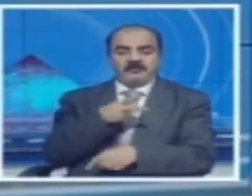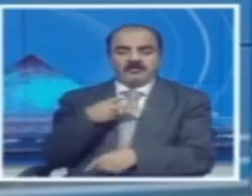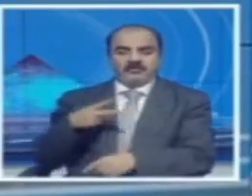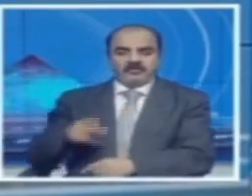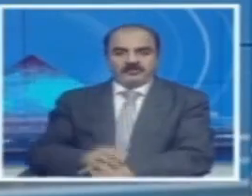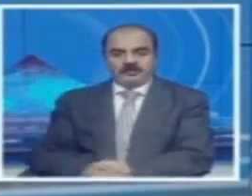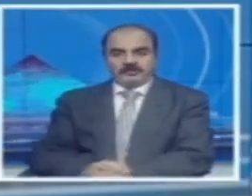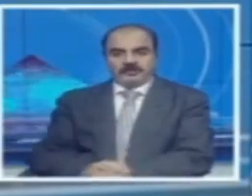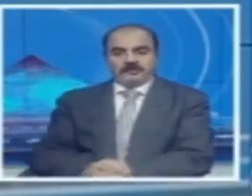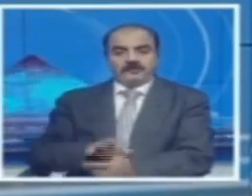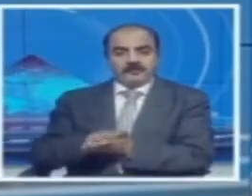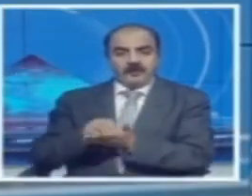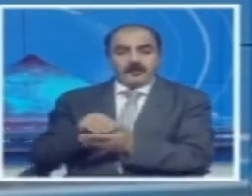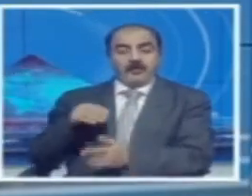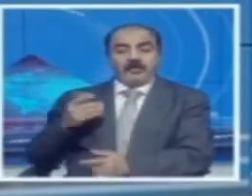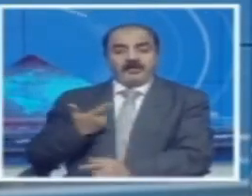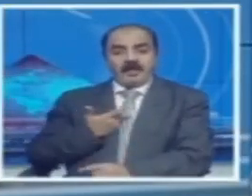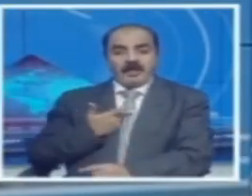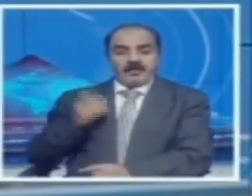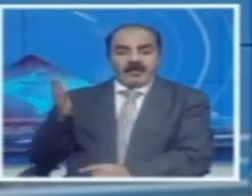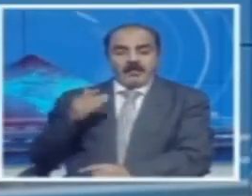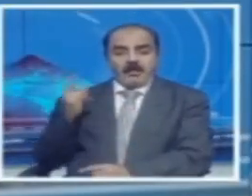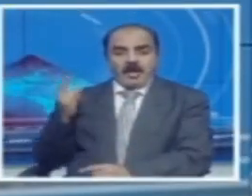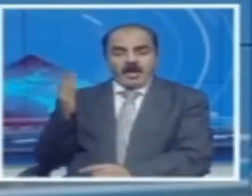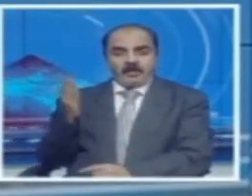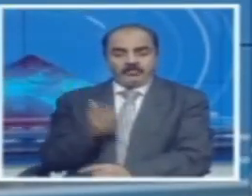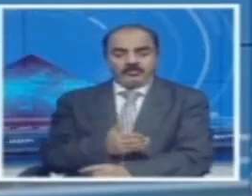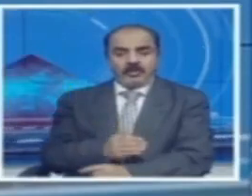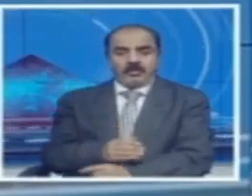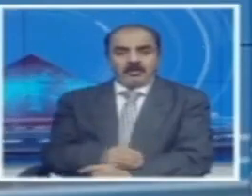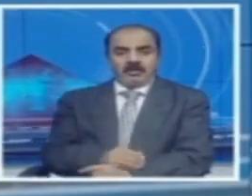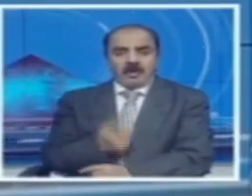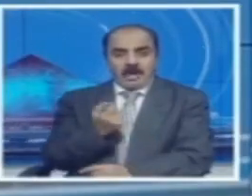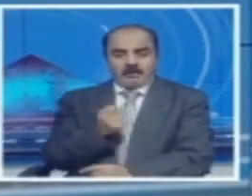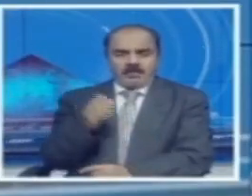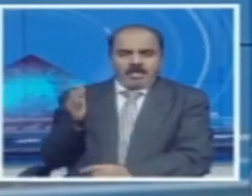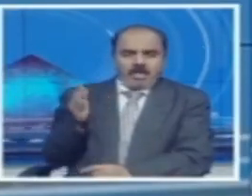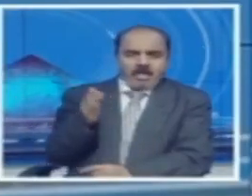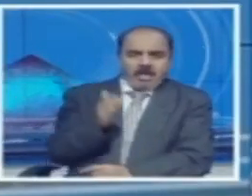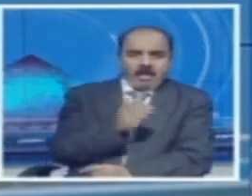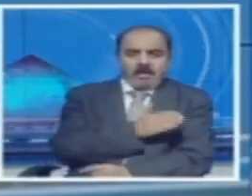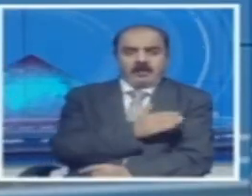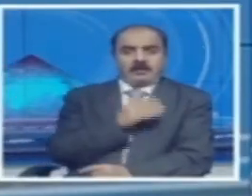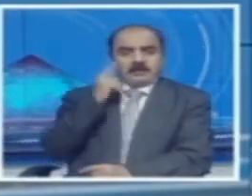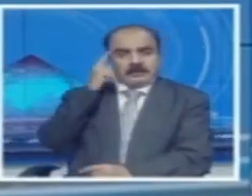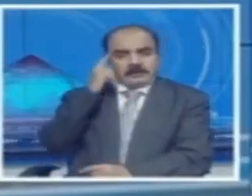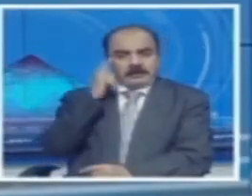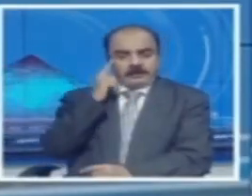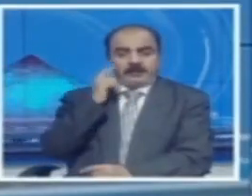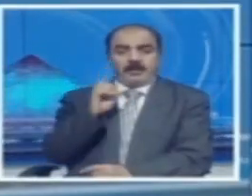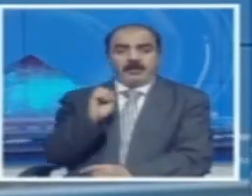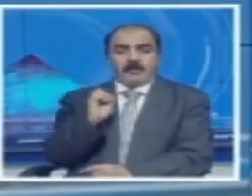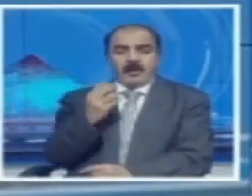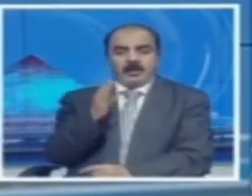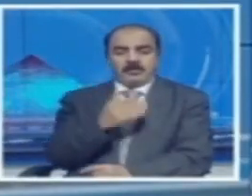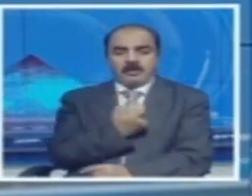1443 من الهجرة و2022 من الميلاد، وذلك خلال الفترة من يوم الثلاثاء الموافق للعاشر من مايو